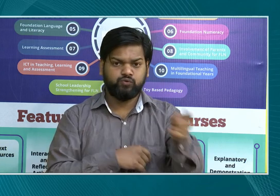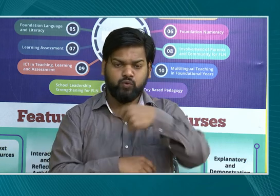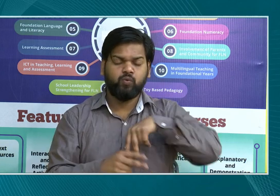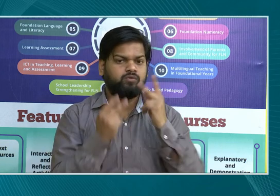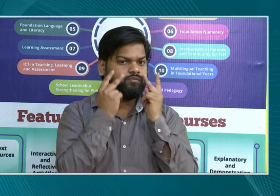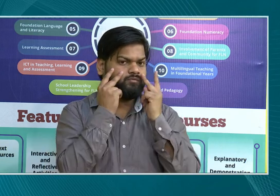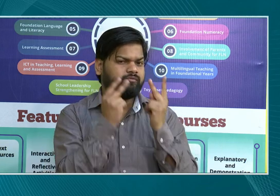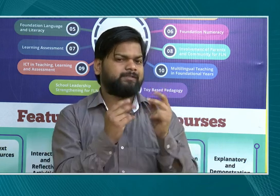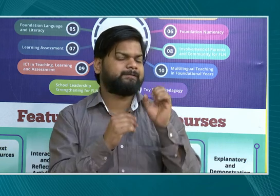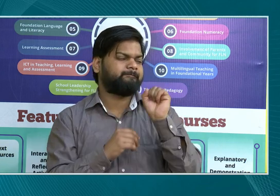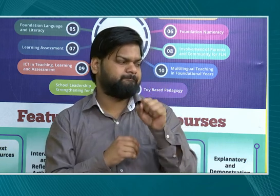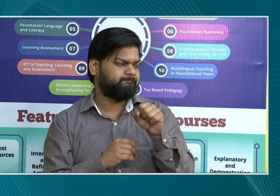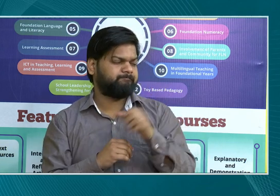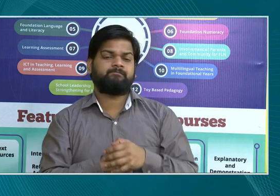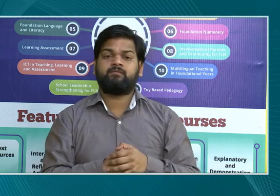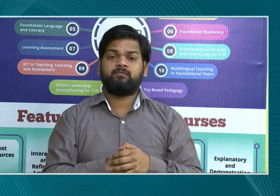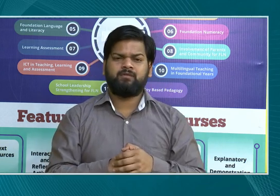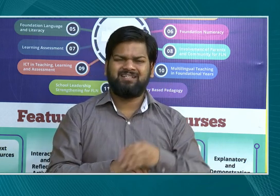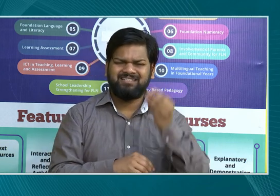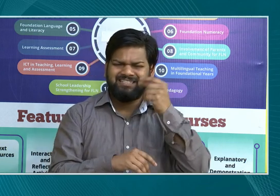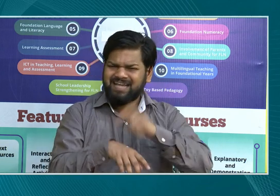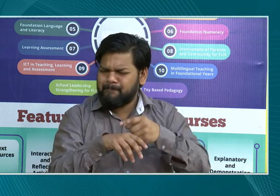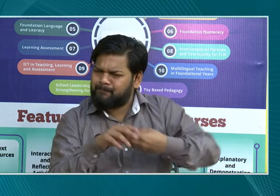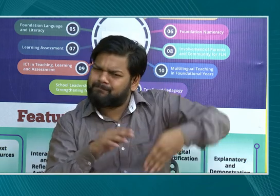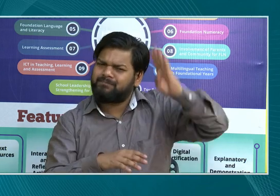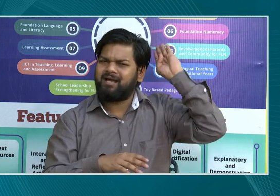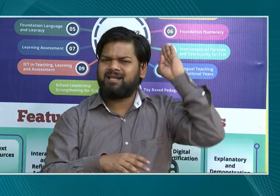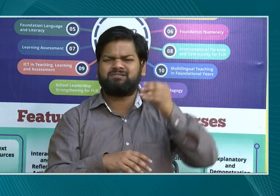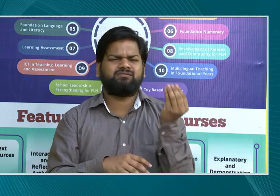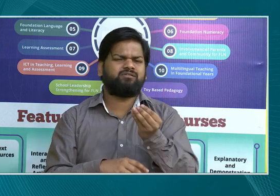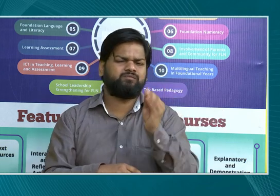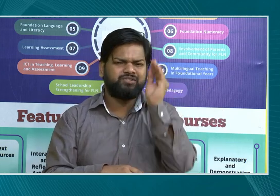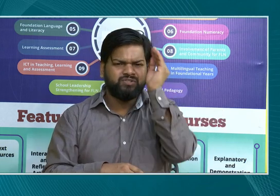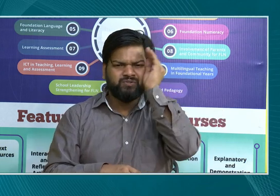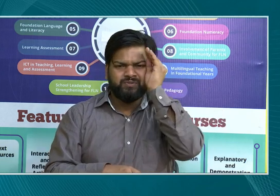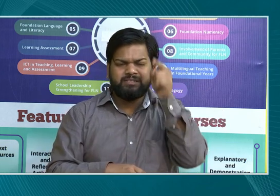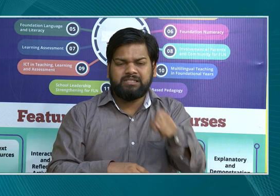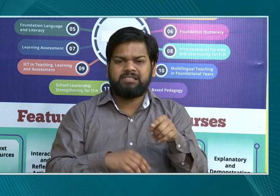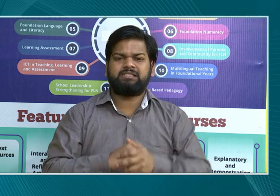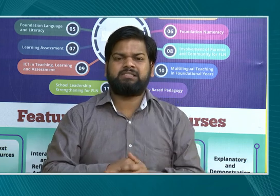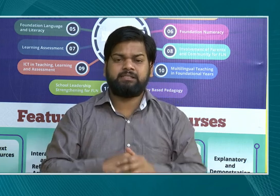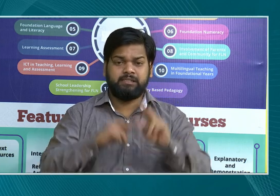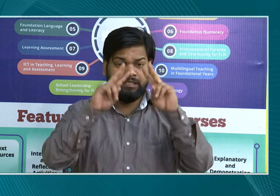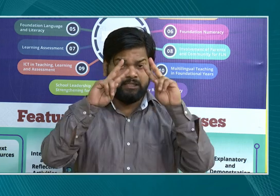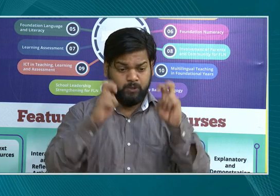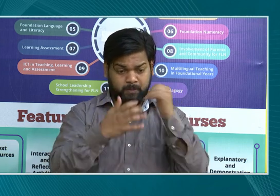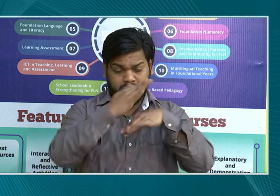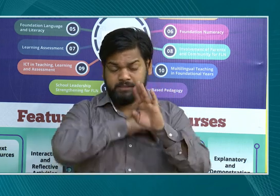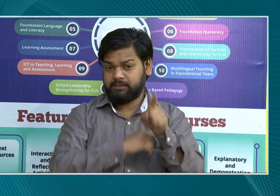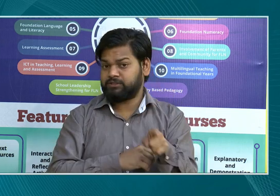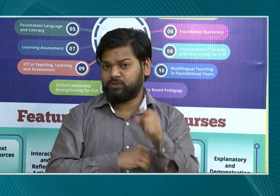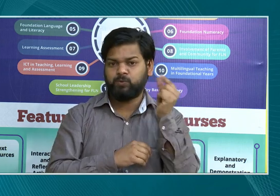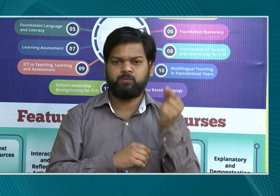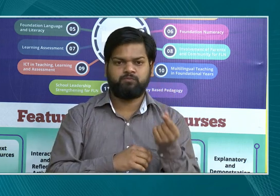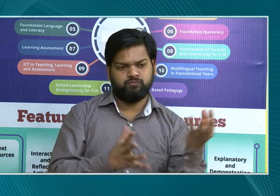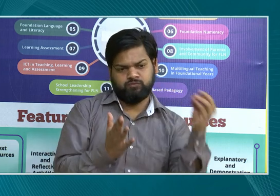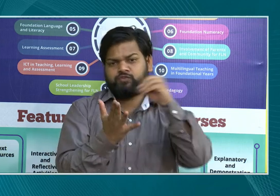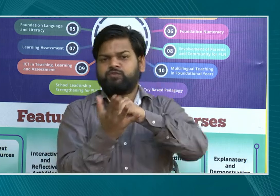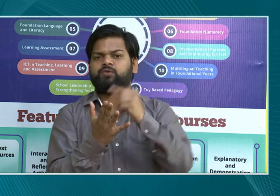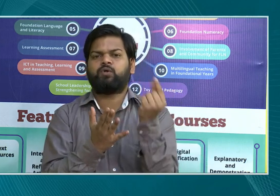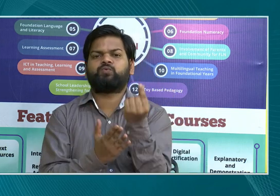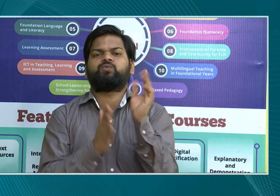उसे समय की कुछ खबरें जो कोटेशन हैं जो वो इस पाठ में जो की क्यों इस्तेमाल की गई हैं और यह जो पार्ट है